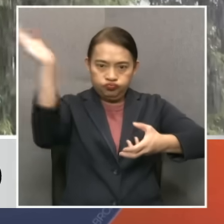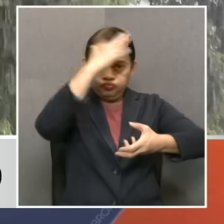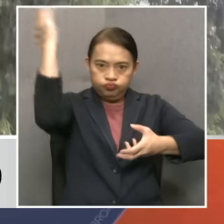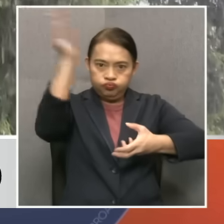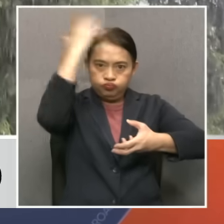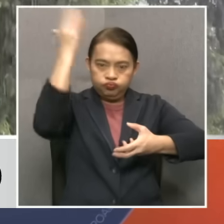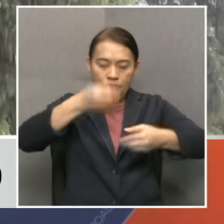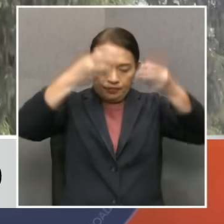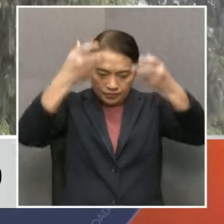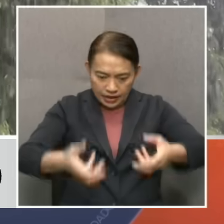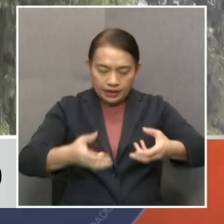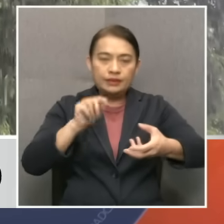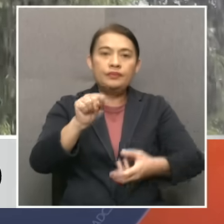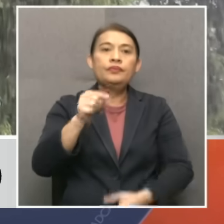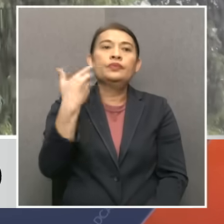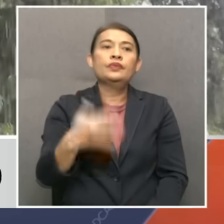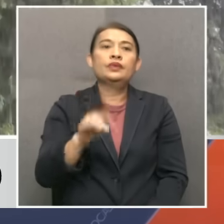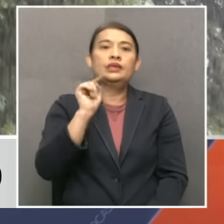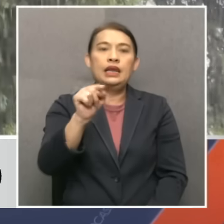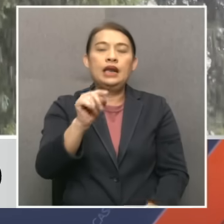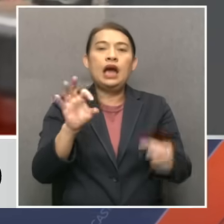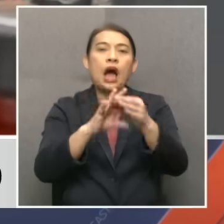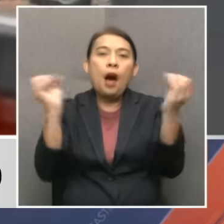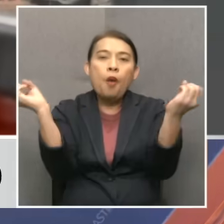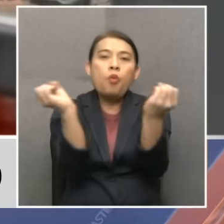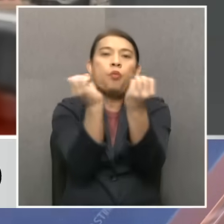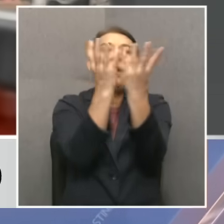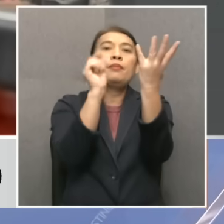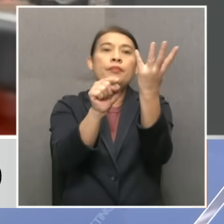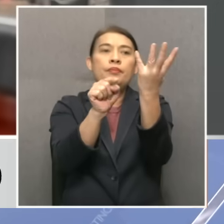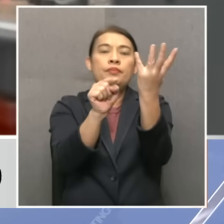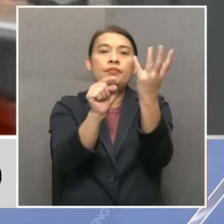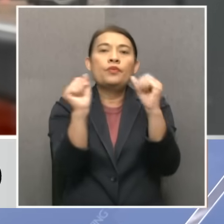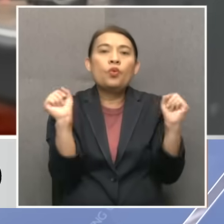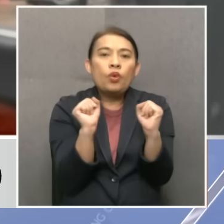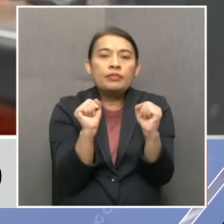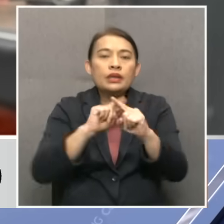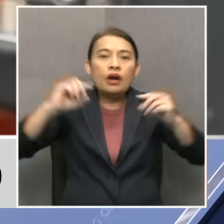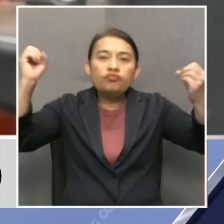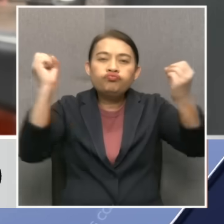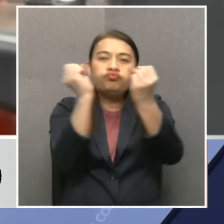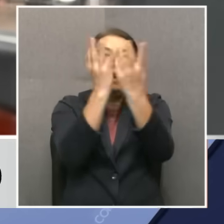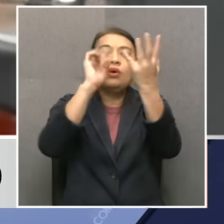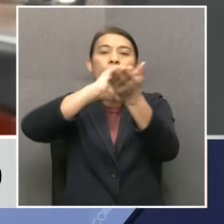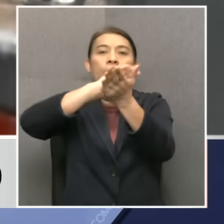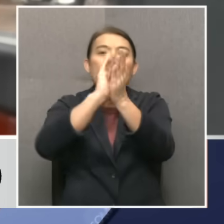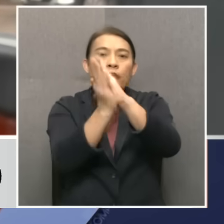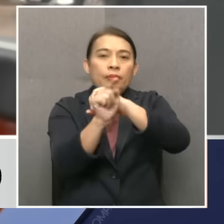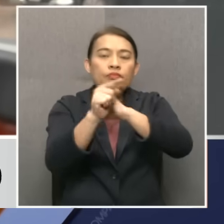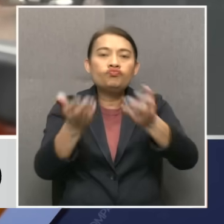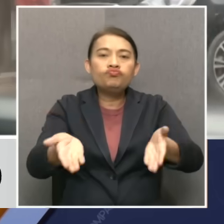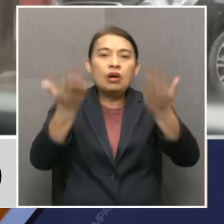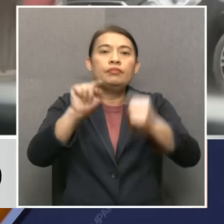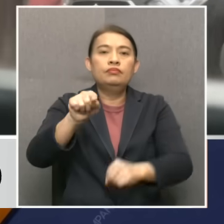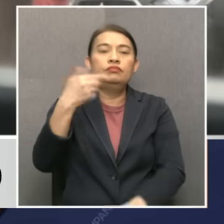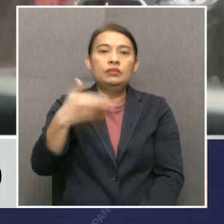ำให้พายุพอขึ้นปั๊บเจอความเย็นขึ้นมาเนี่ยมันไม่มีอาหารไปเลี้ยงนะครับมันจะสลายตัวไปทันทีนะครับเพราะฉะนั้นคาด